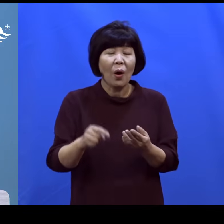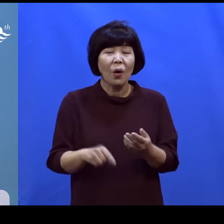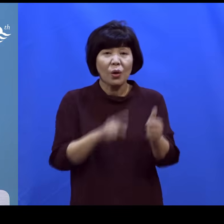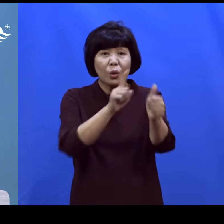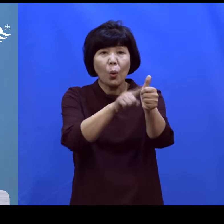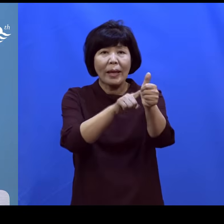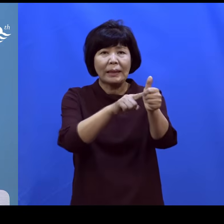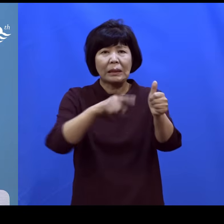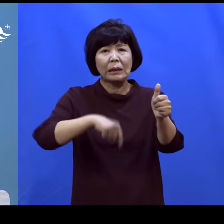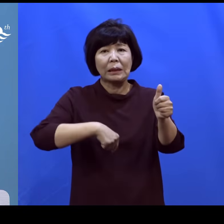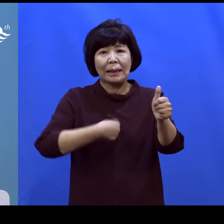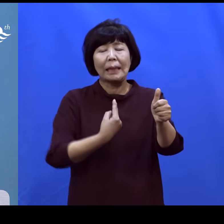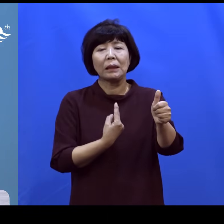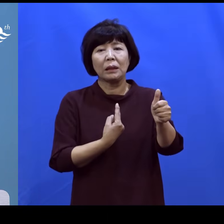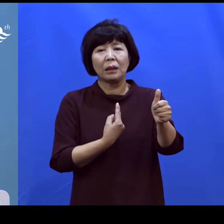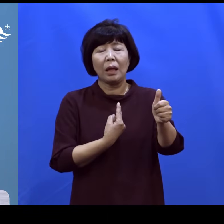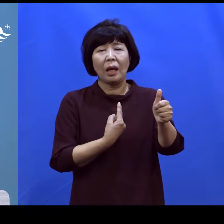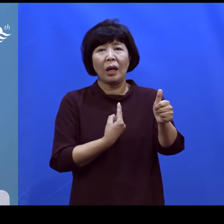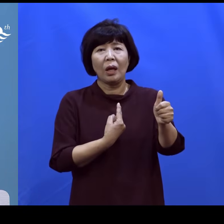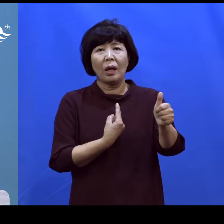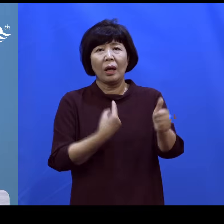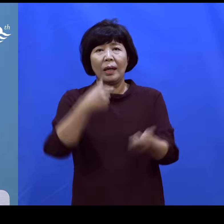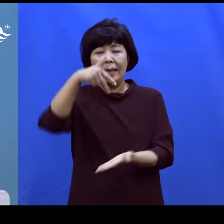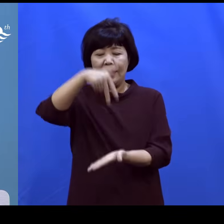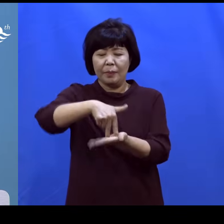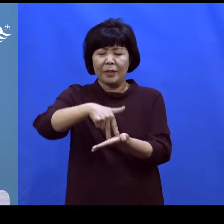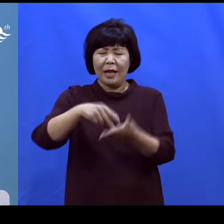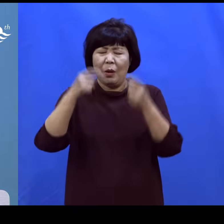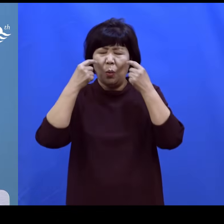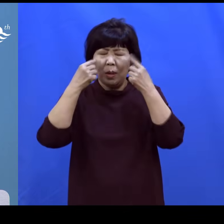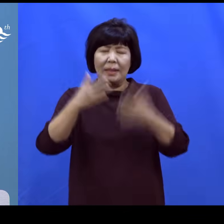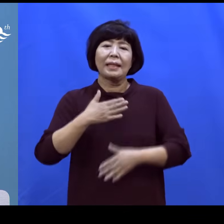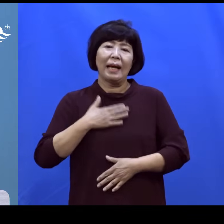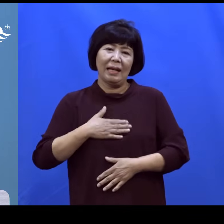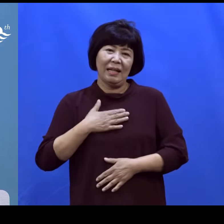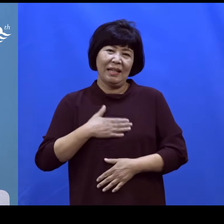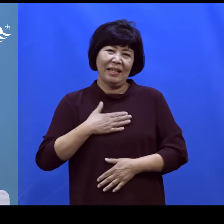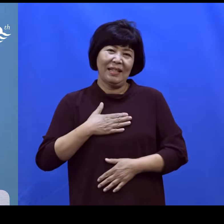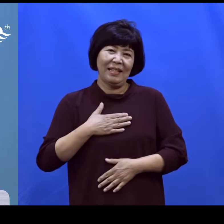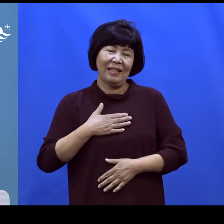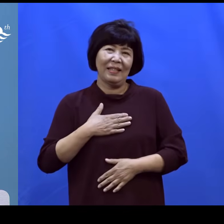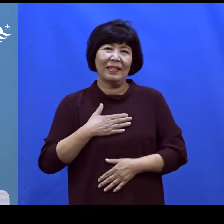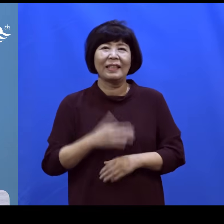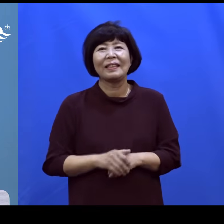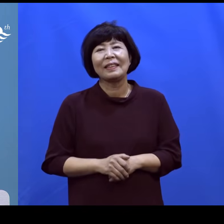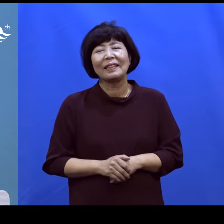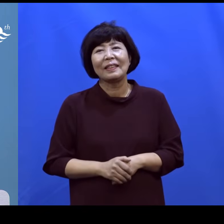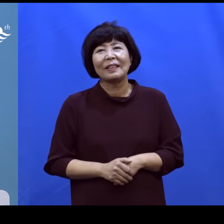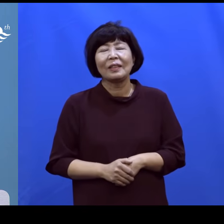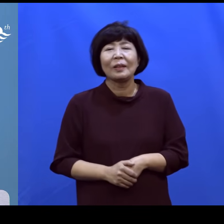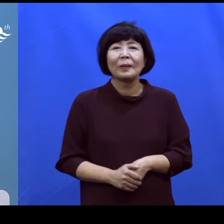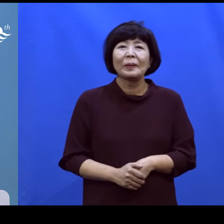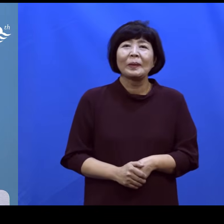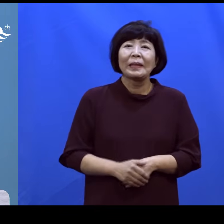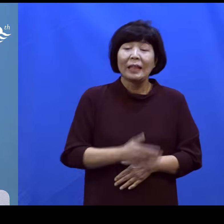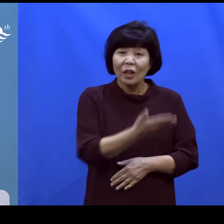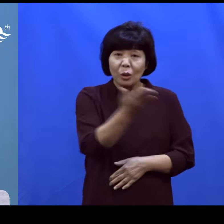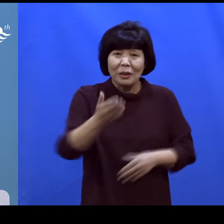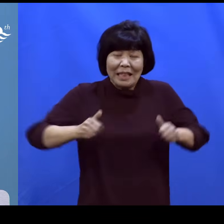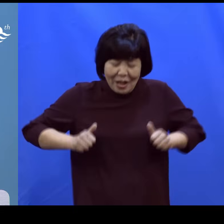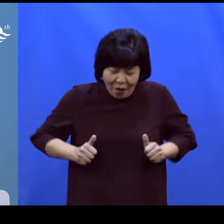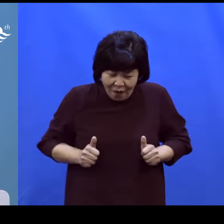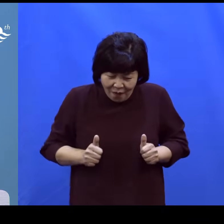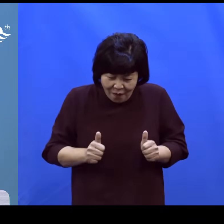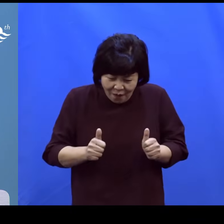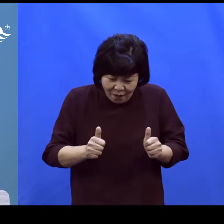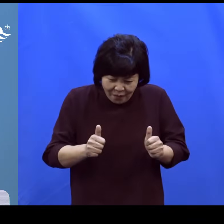위치를 분명히 알고 있다는 거예요. 내가 누구인가? Who am I? 내가 누구인가? 여러분, 무엇을 열심히 하는 것보다